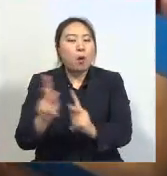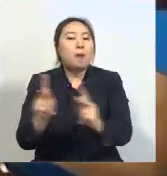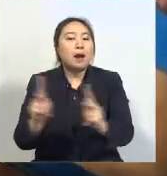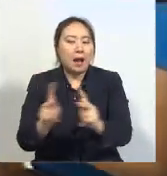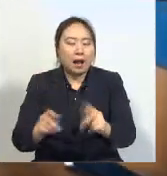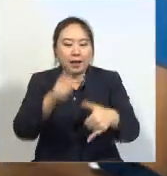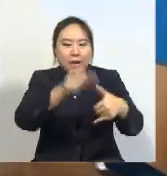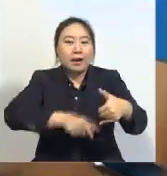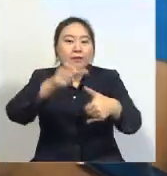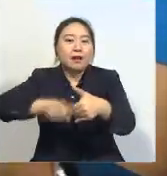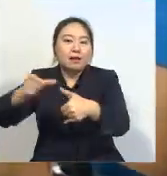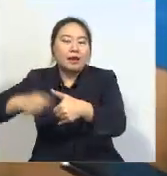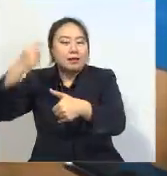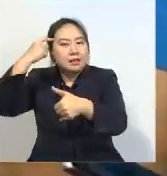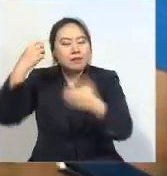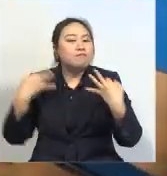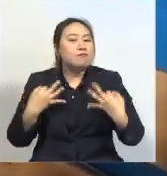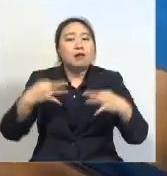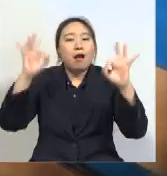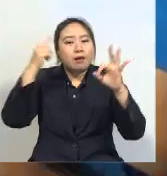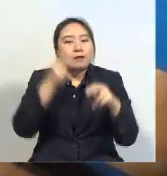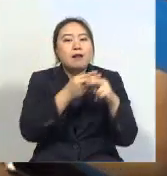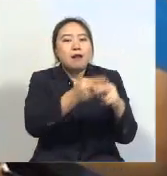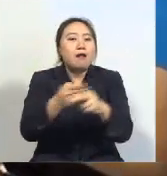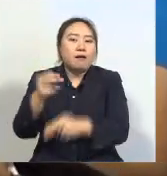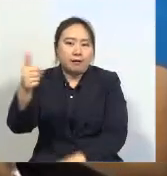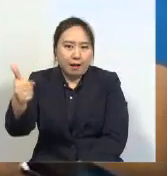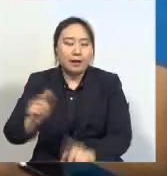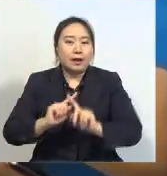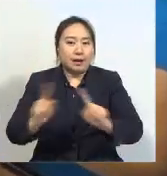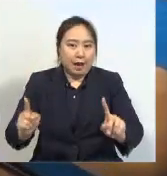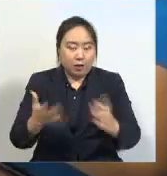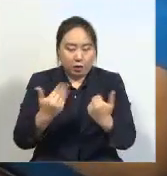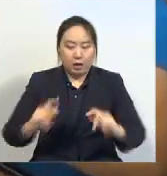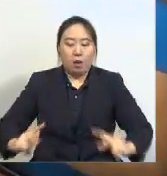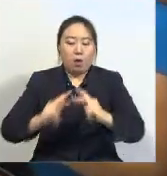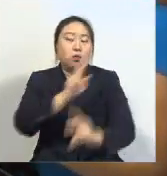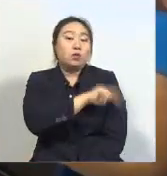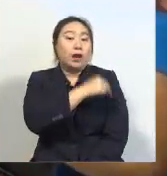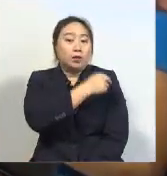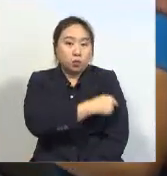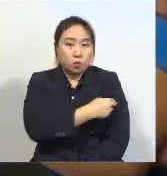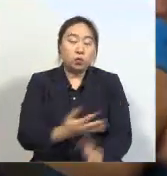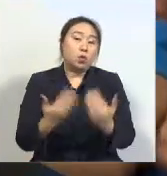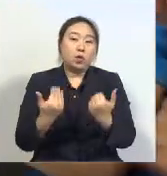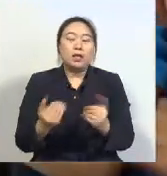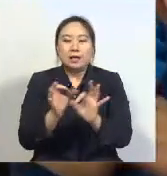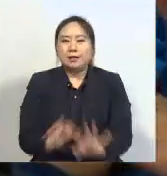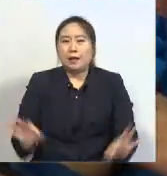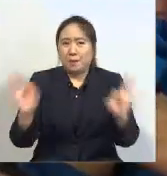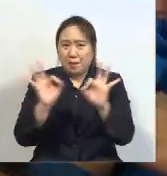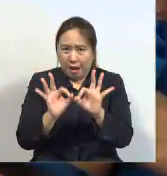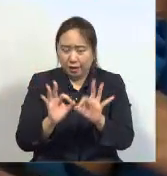กรรมการแต่ละท่านซึ่งมีอิสระเพียงแต่ว่าจุดยืนของกระทรวงสาธารณสุขก็คืออะไร